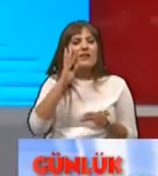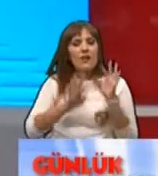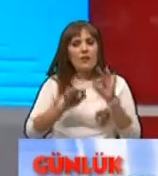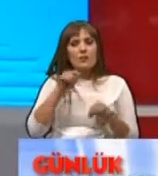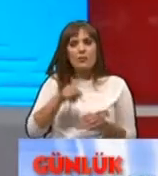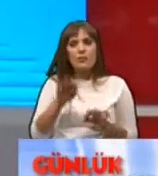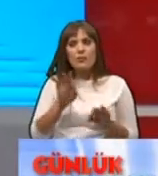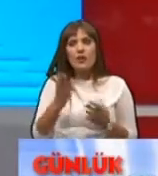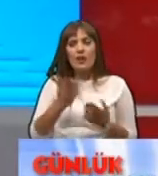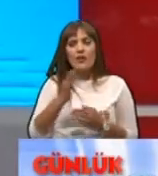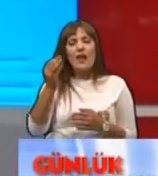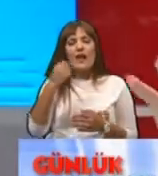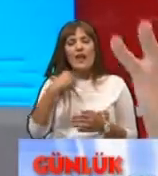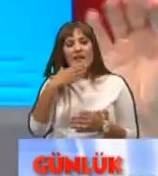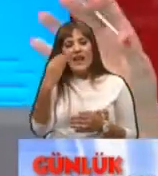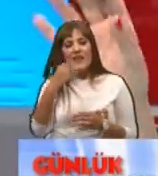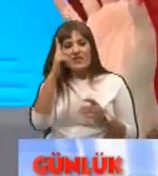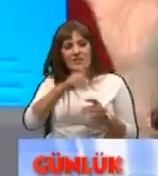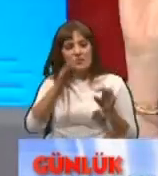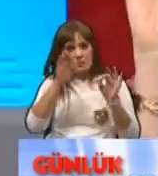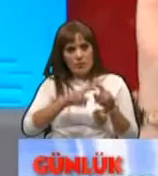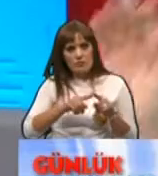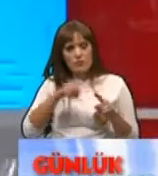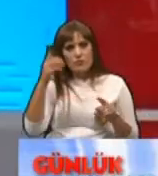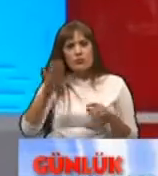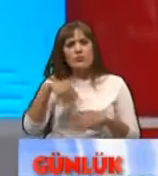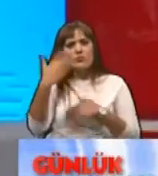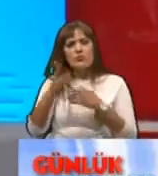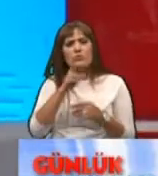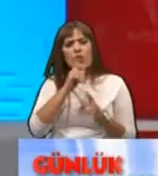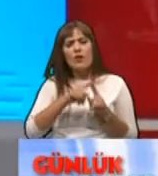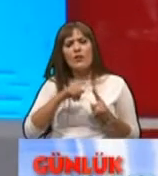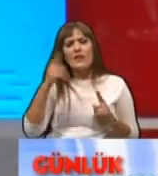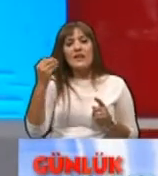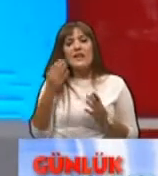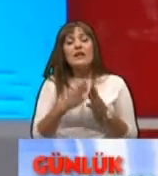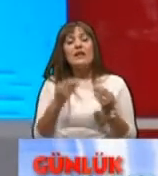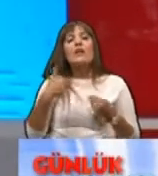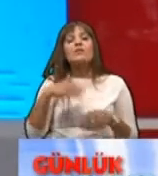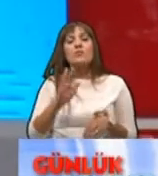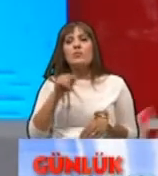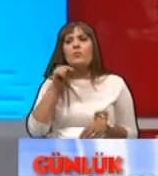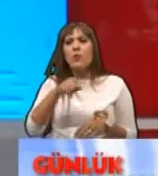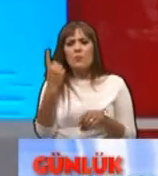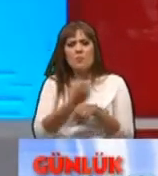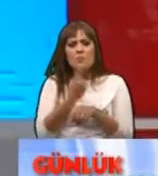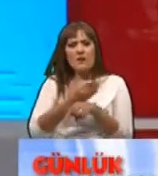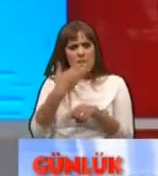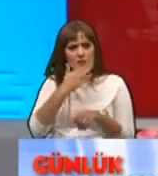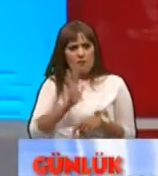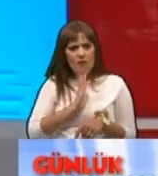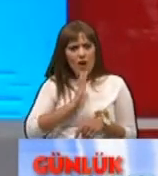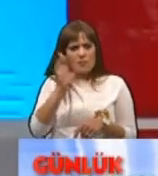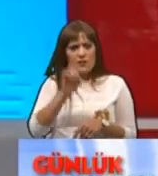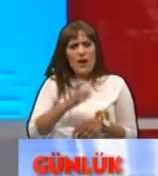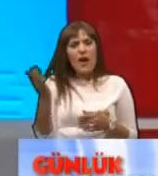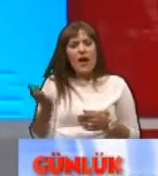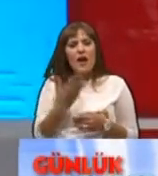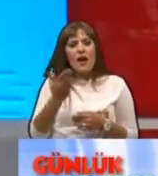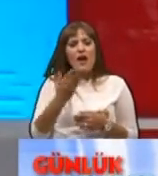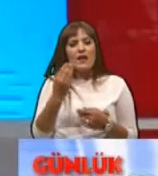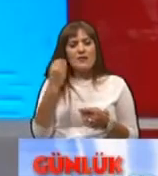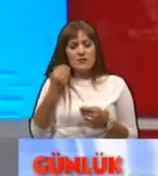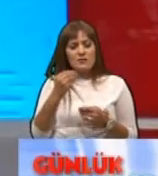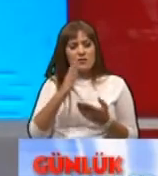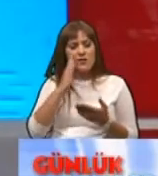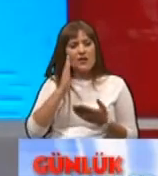aslında ergenlikte başlıyor. Öyle değil mi? Ta sonuna kadar eğer iyileşmiyorsa. Böyle bir imkan var mı? Eğer iyice